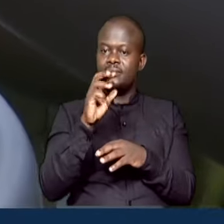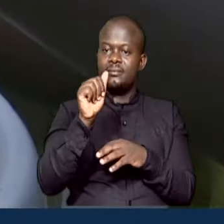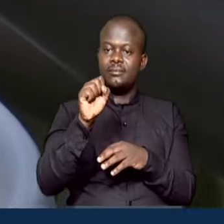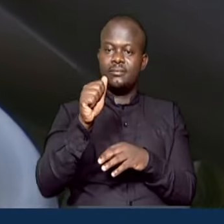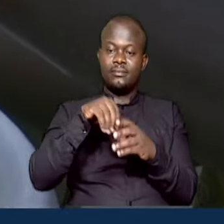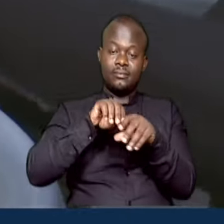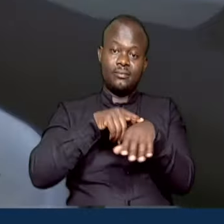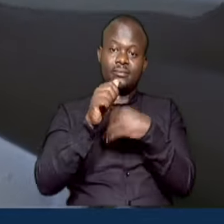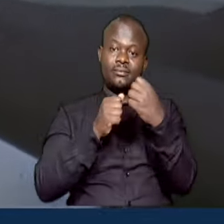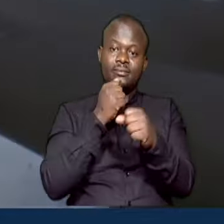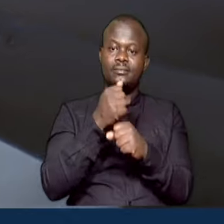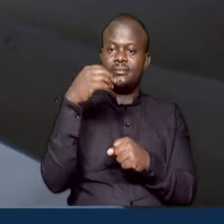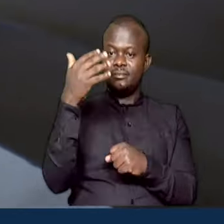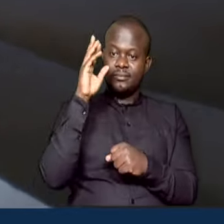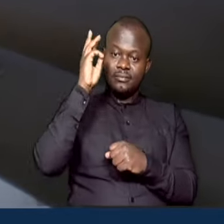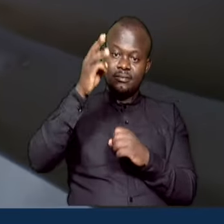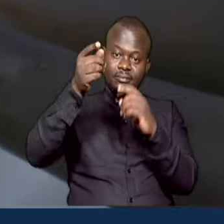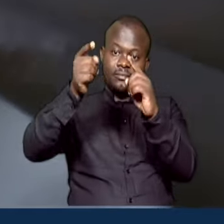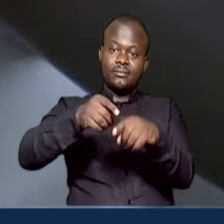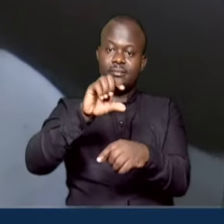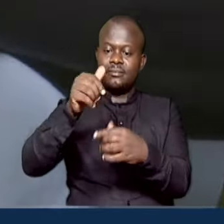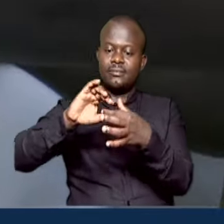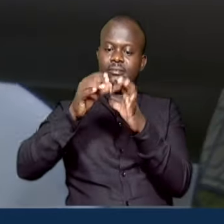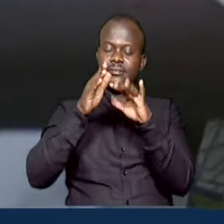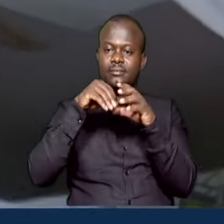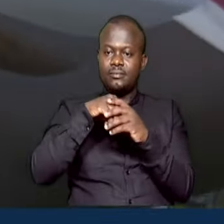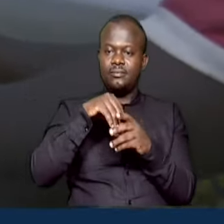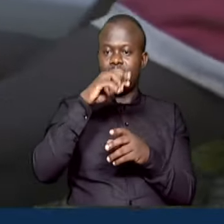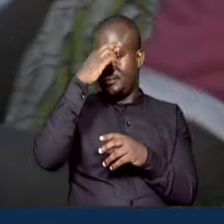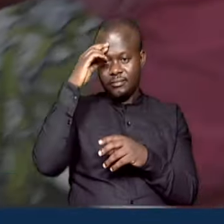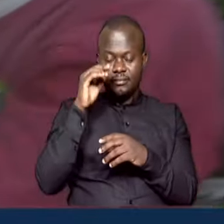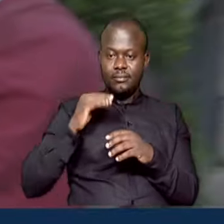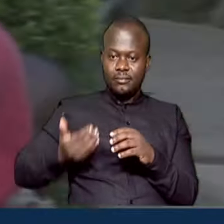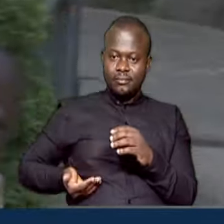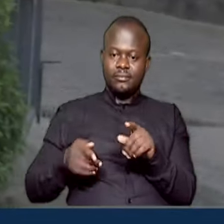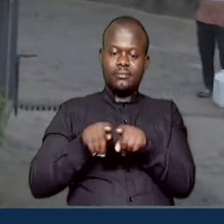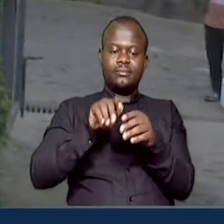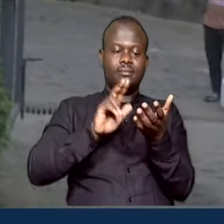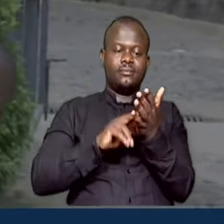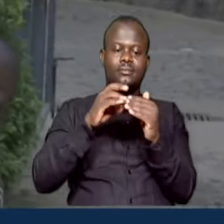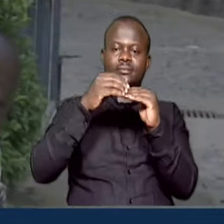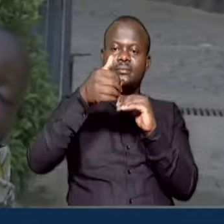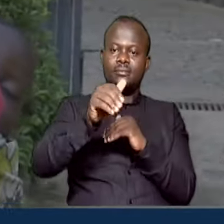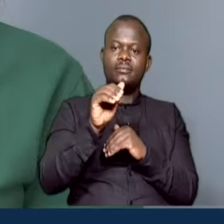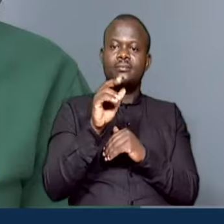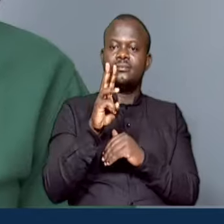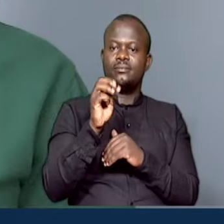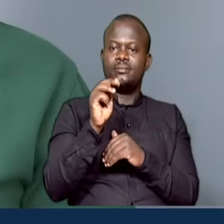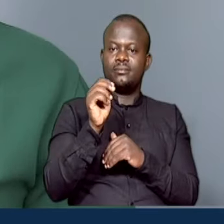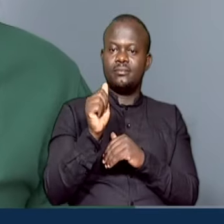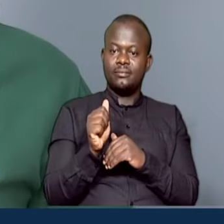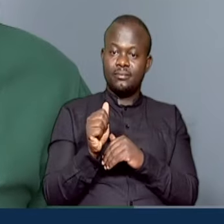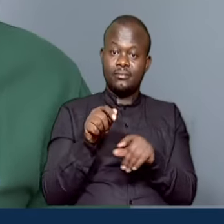cy'imyaka 5. Aya azaza asanga y'abandi bafatanyabikorwa barimo Réseau des Femmes nk'uko byemezwa n'umuyobozi wayo Uwimana Saveline.